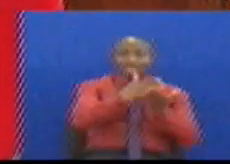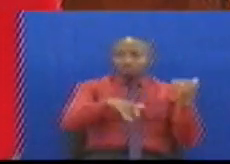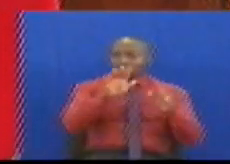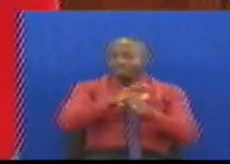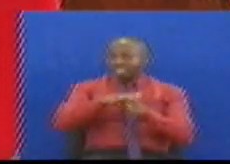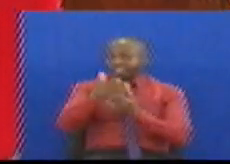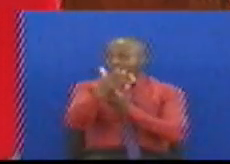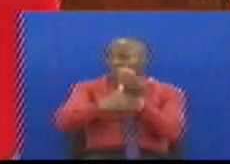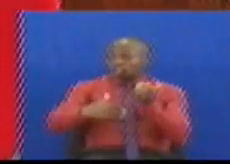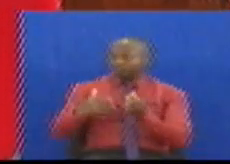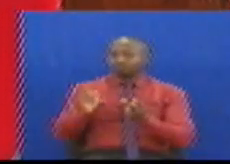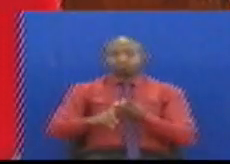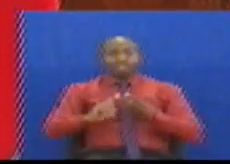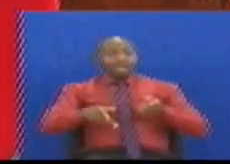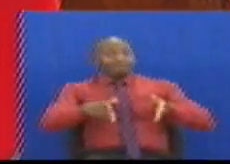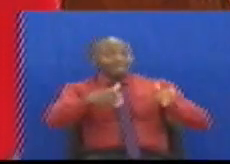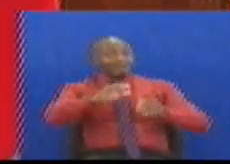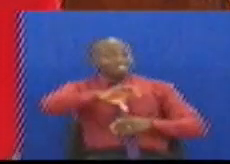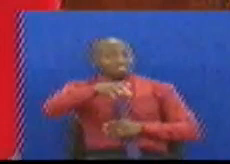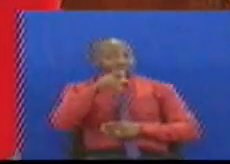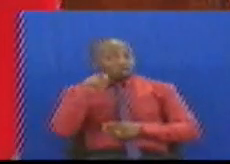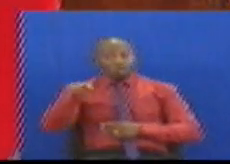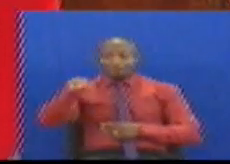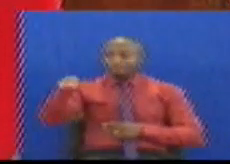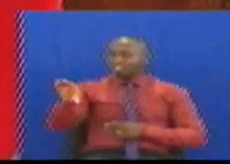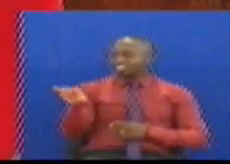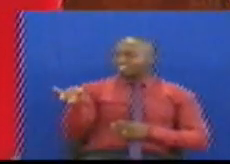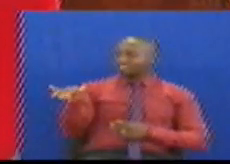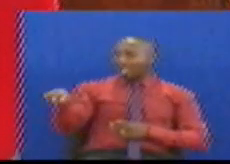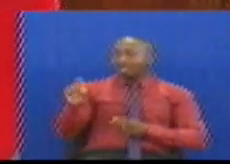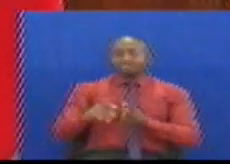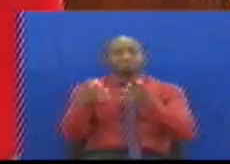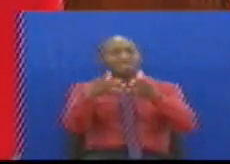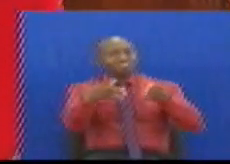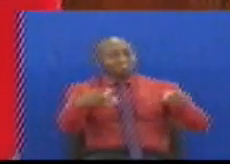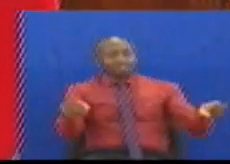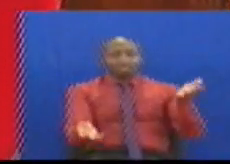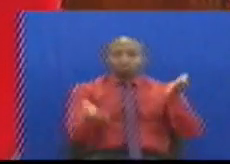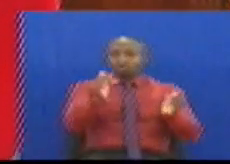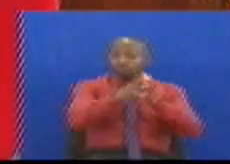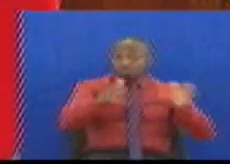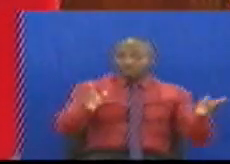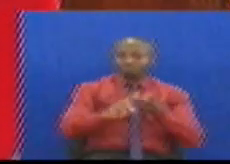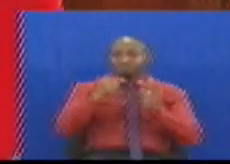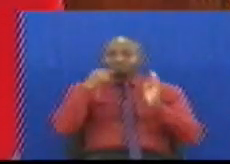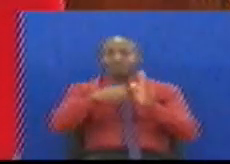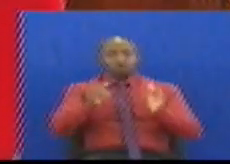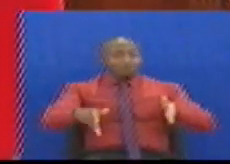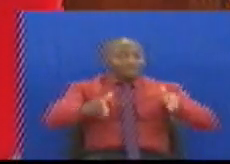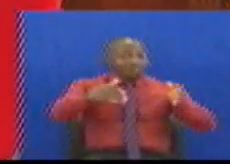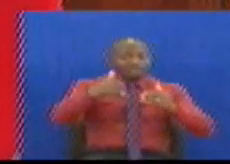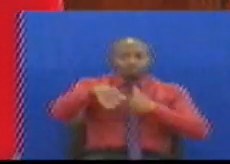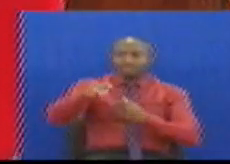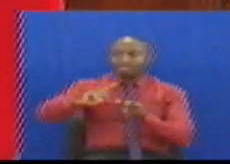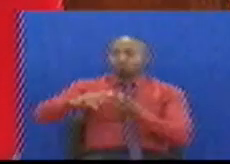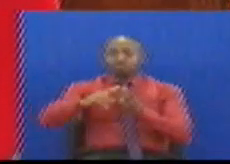nzima. Barabara za jimbo la Mchinga zimeathirika kwa kiwango kubwa sana. Narudia kusema, kwa mfano barabara ambayo inazalisha inaelekea kwenye eneo linalozalisha